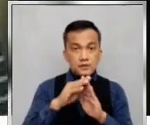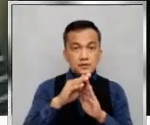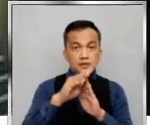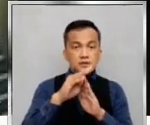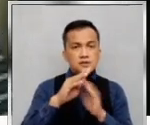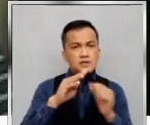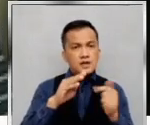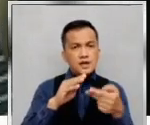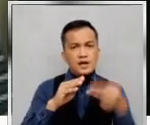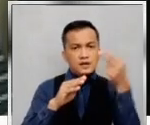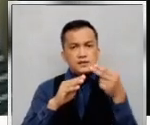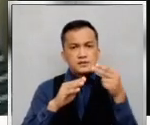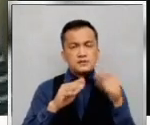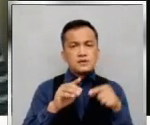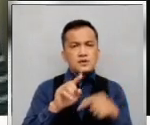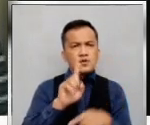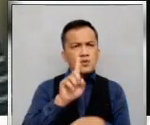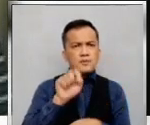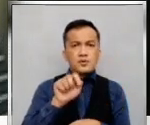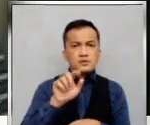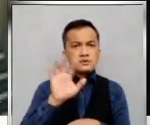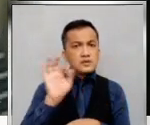around